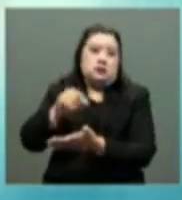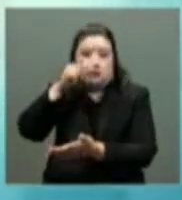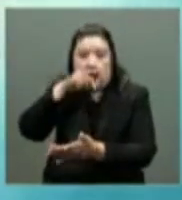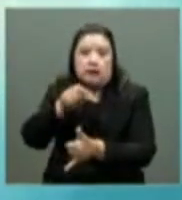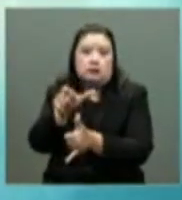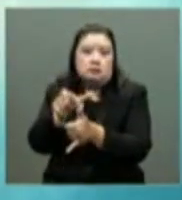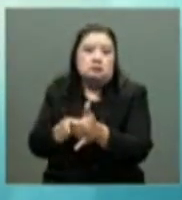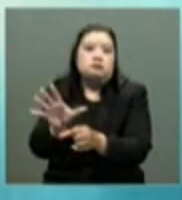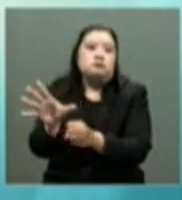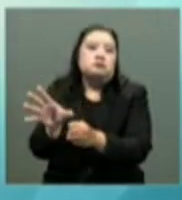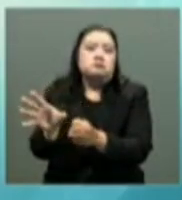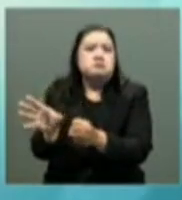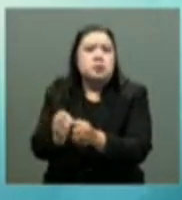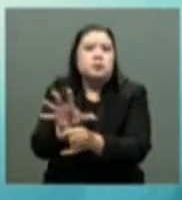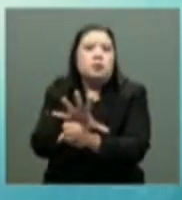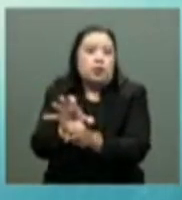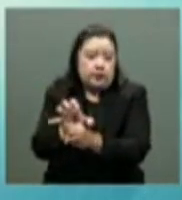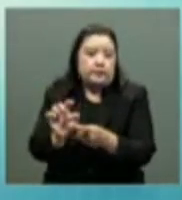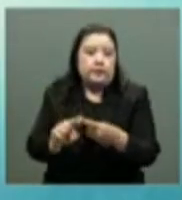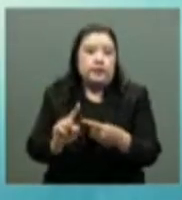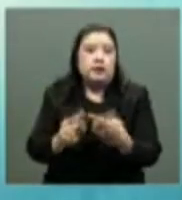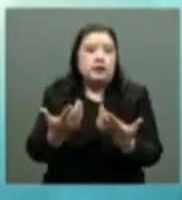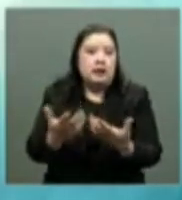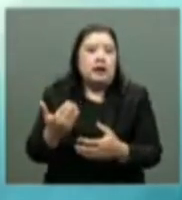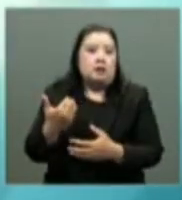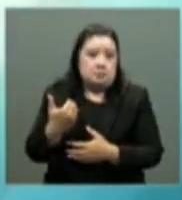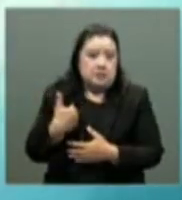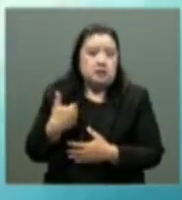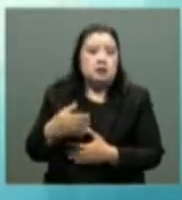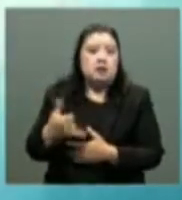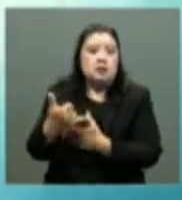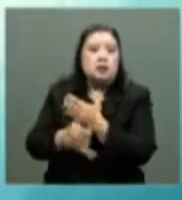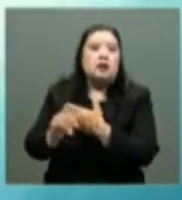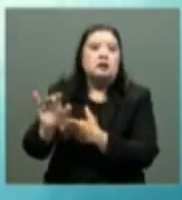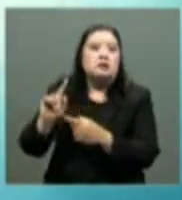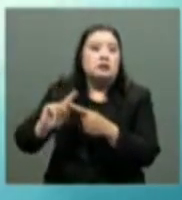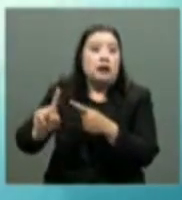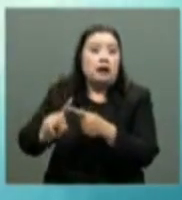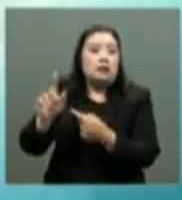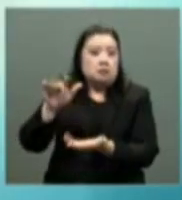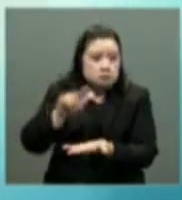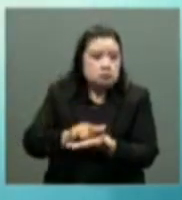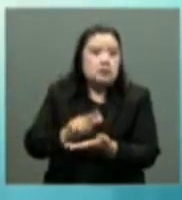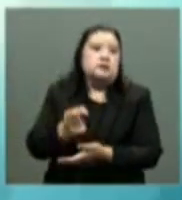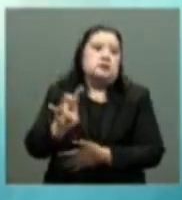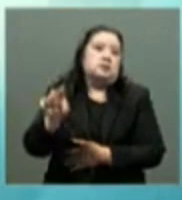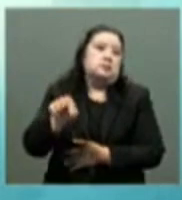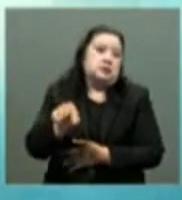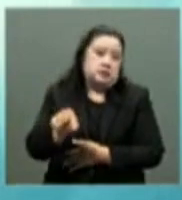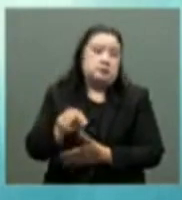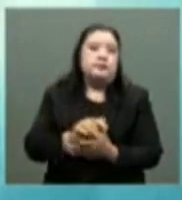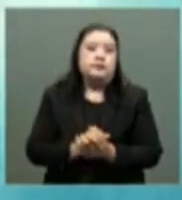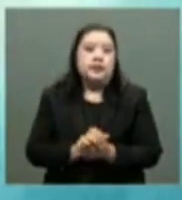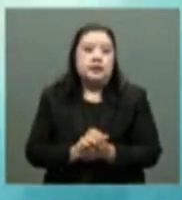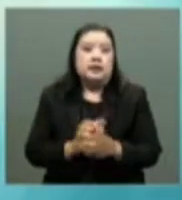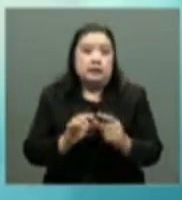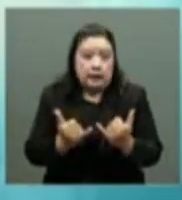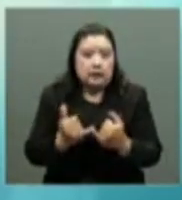นก็ขยับเพิ่มขึ้นนิดหนึ่งครับมาจากต่างประเทศเป็น 17% แต่ติดเชื้อนอกบ้านในเดือนมีนาค